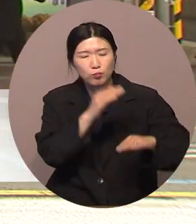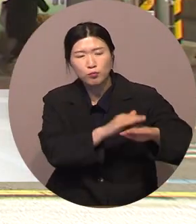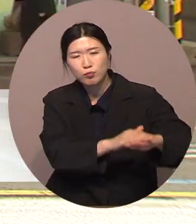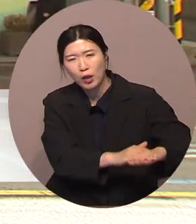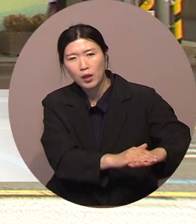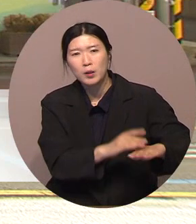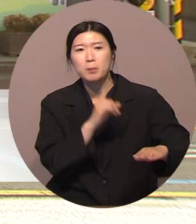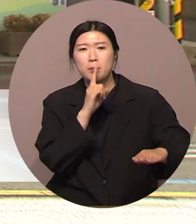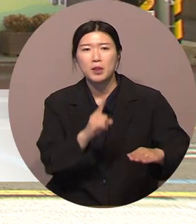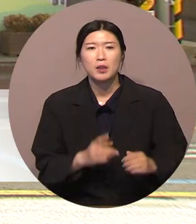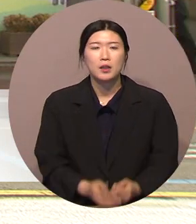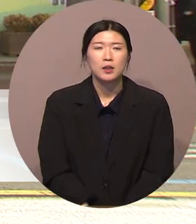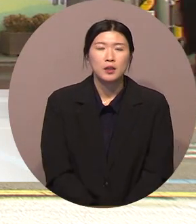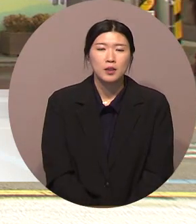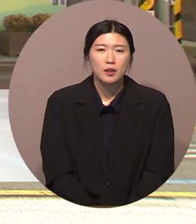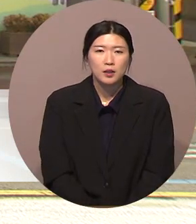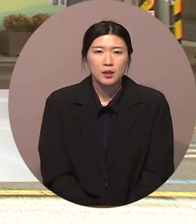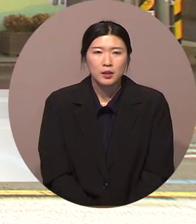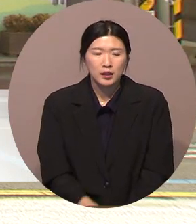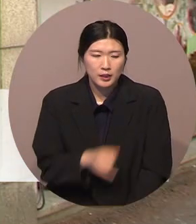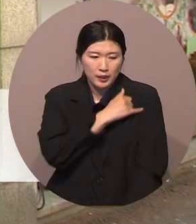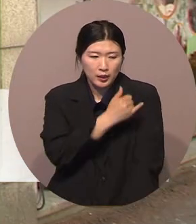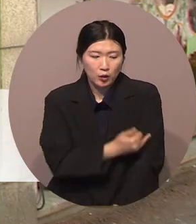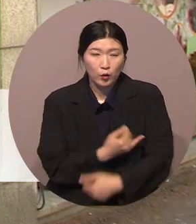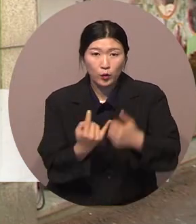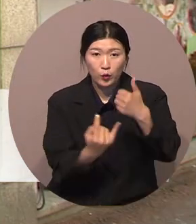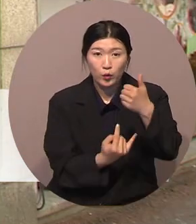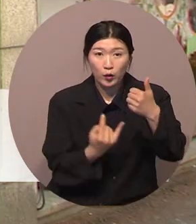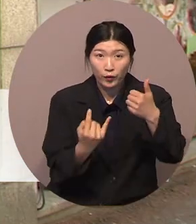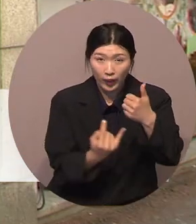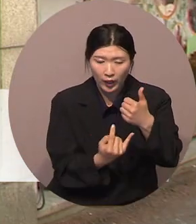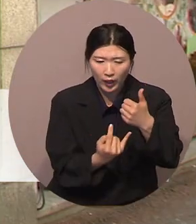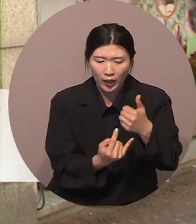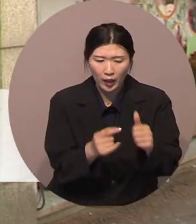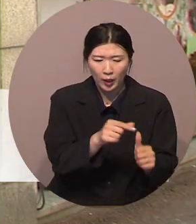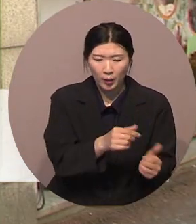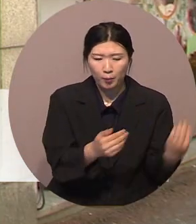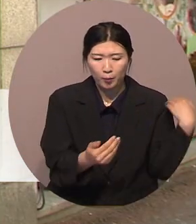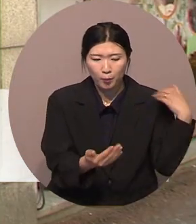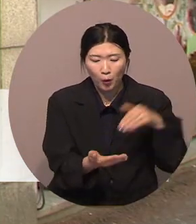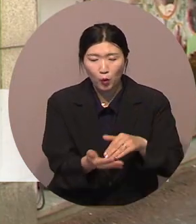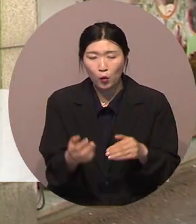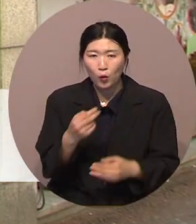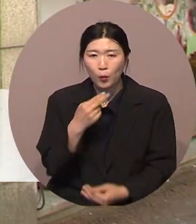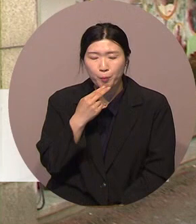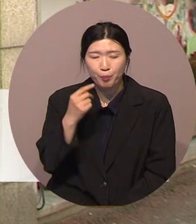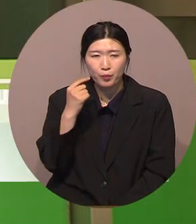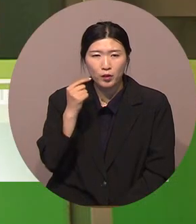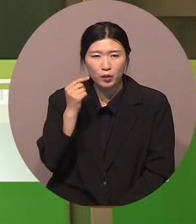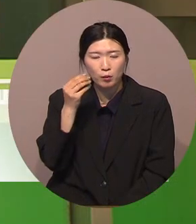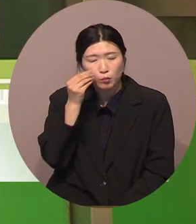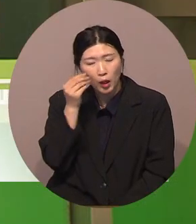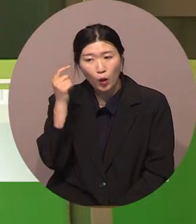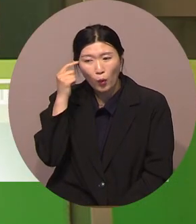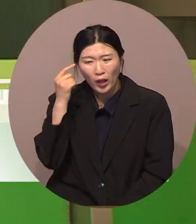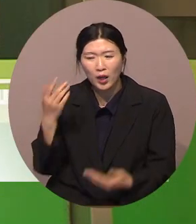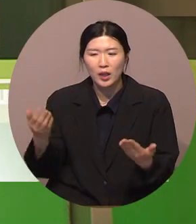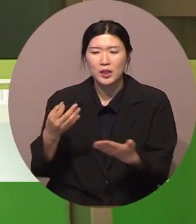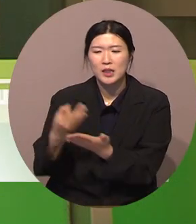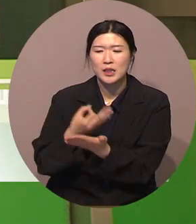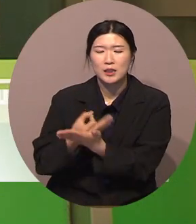사실이 공개됐습니다 인권이 예지 재단이 재정상 문제로 권고를 이행하지 못하고 있다고